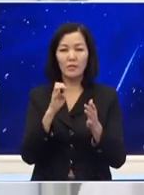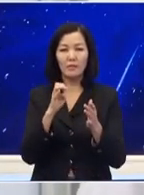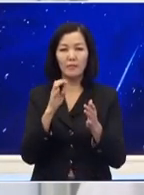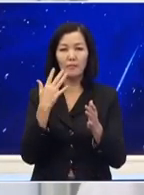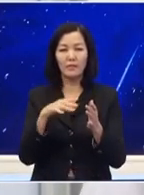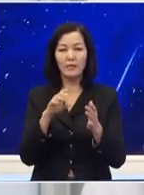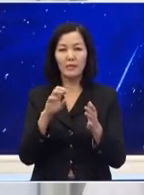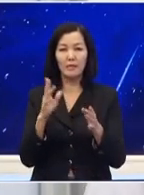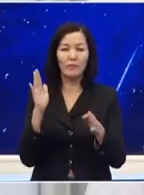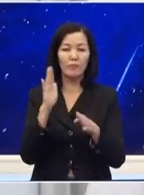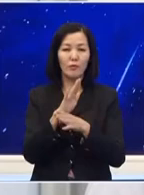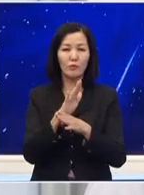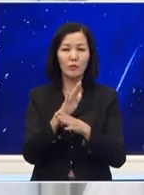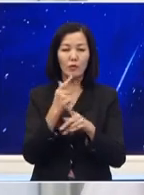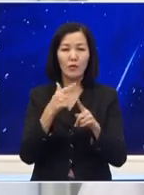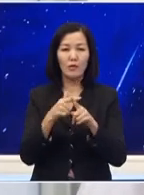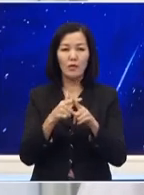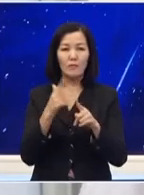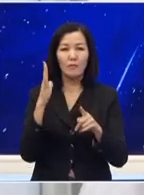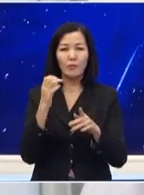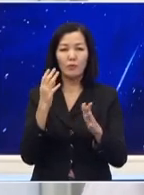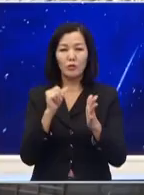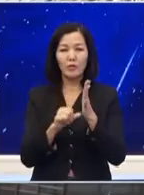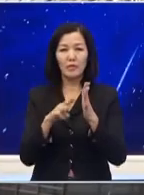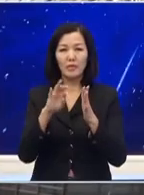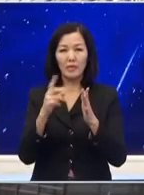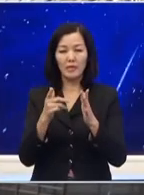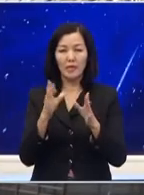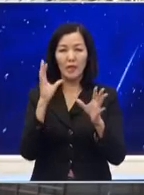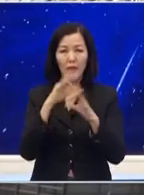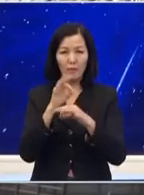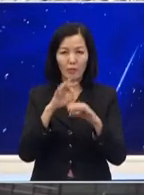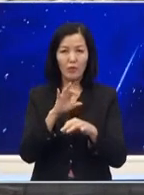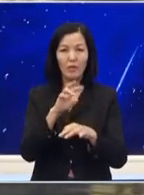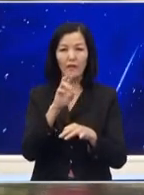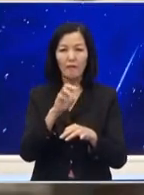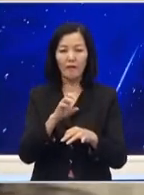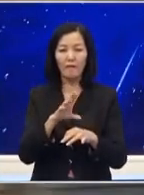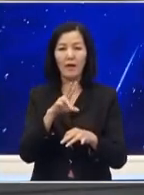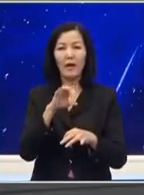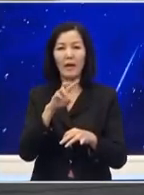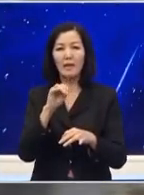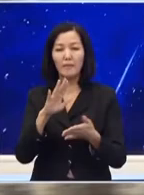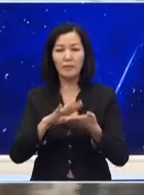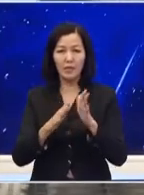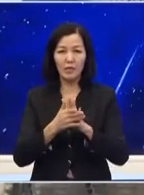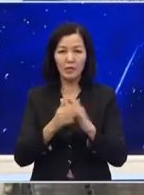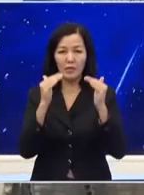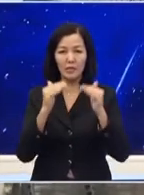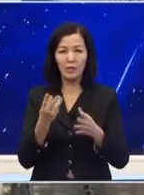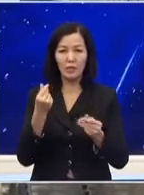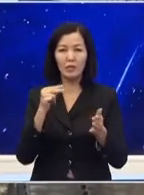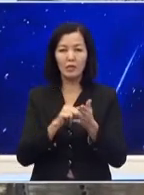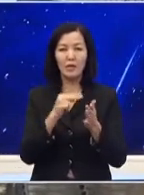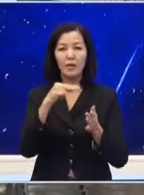плюс 560 тенге забор. Лаборатории «Инвиво» и «Олимп» присоединились к соглашению о снижении стоимости